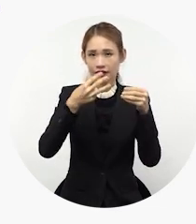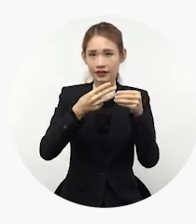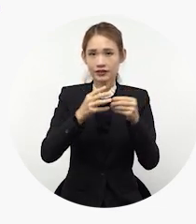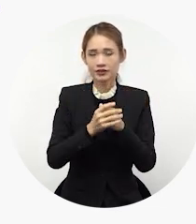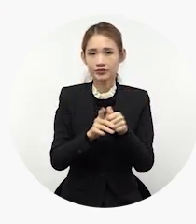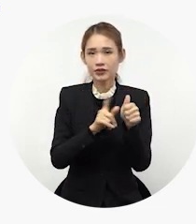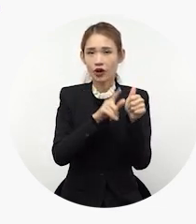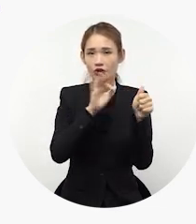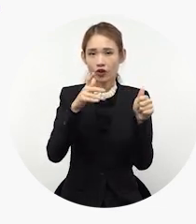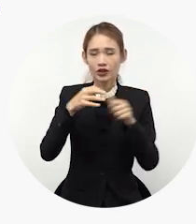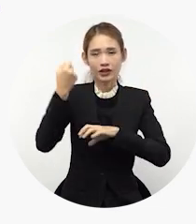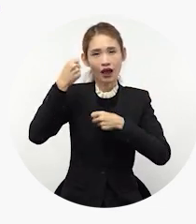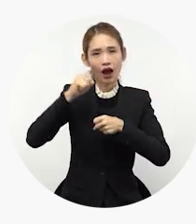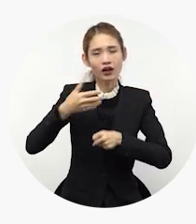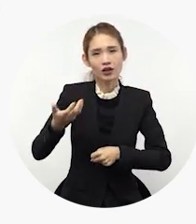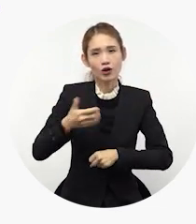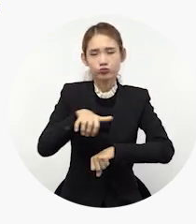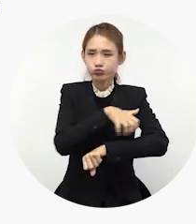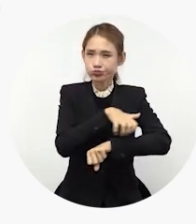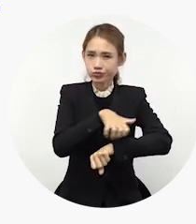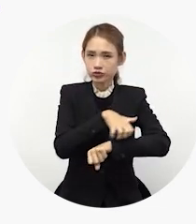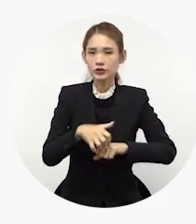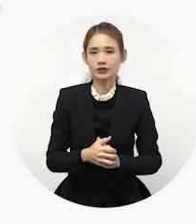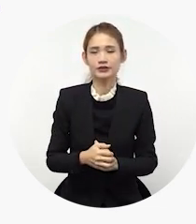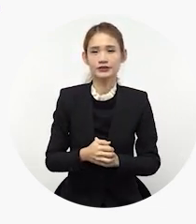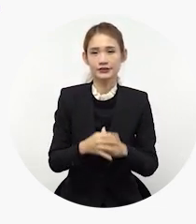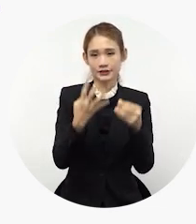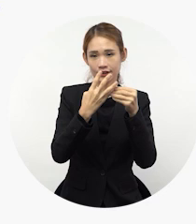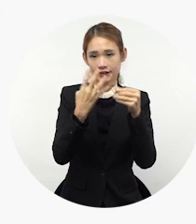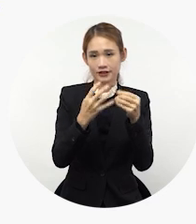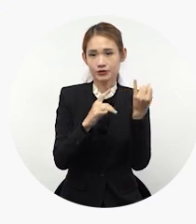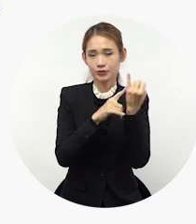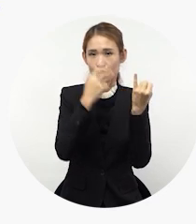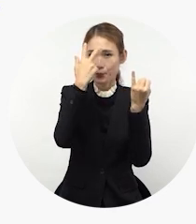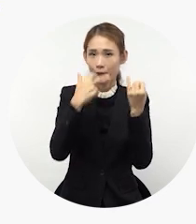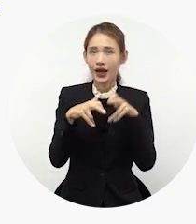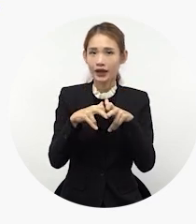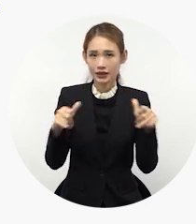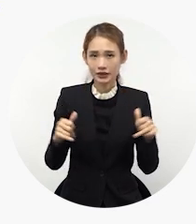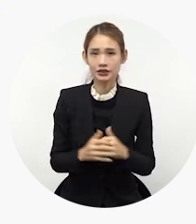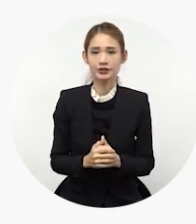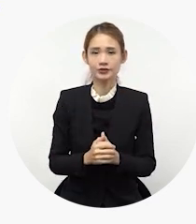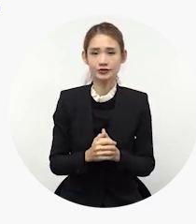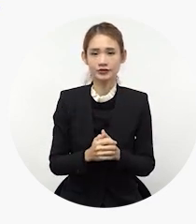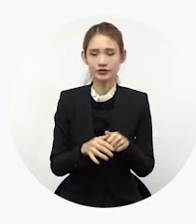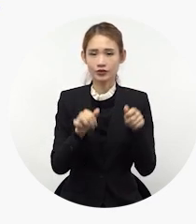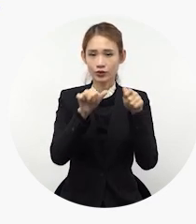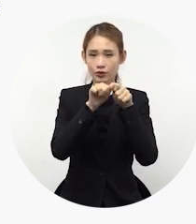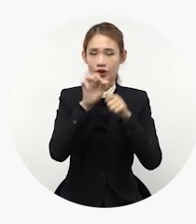3번. 영철이는 다리가 불편하다. 4번. 미영이는